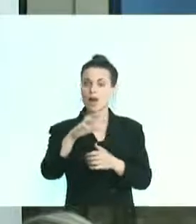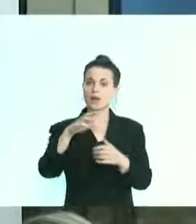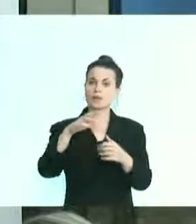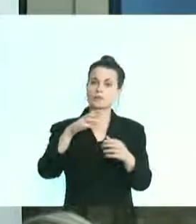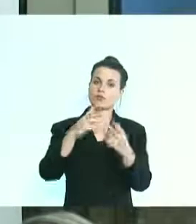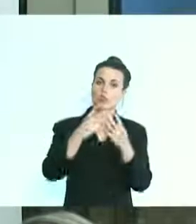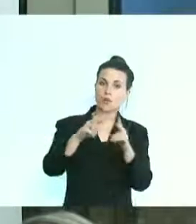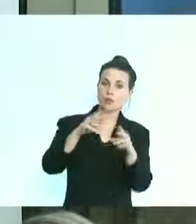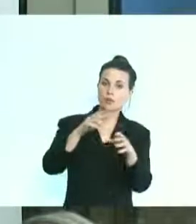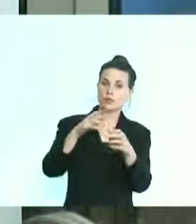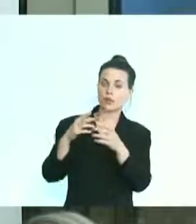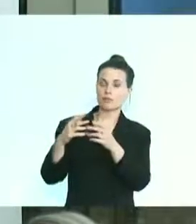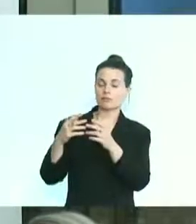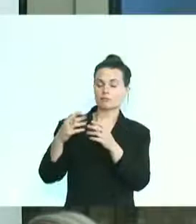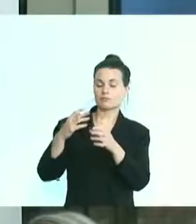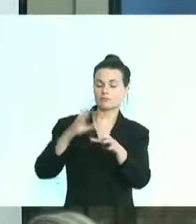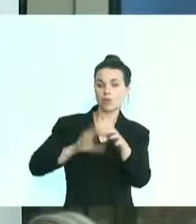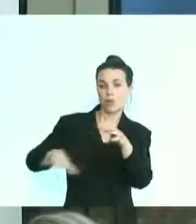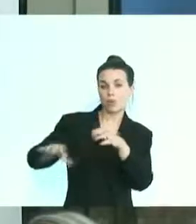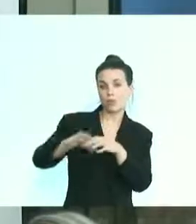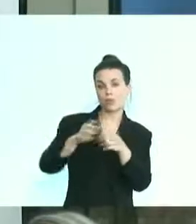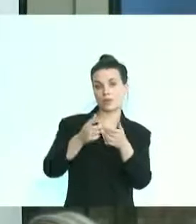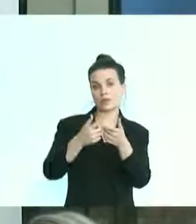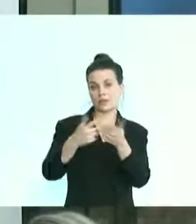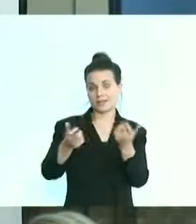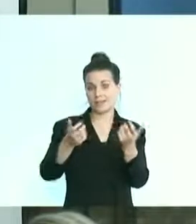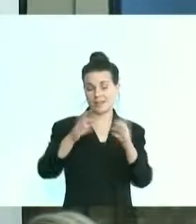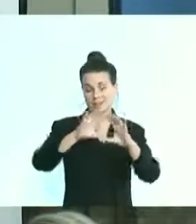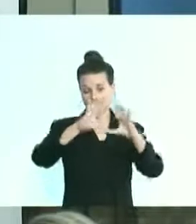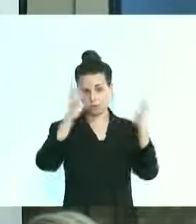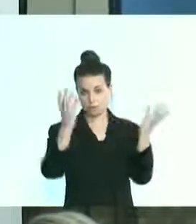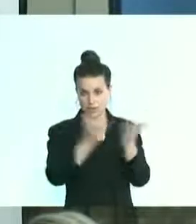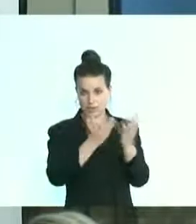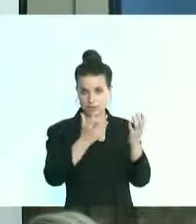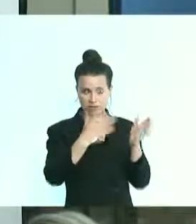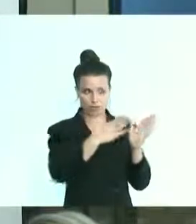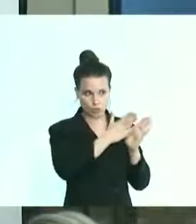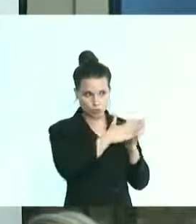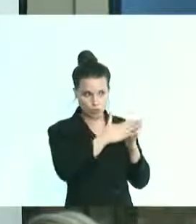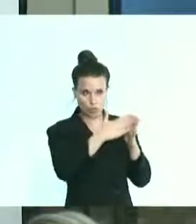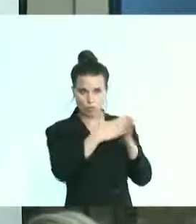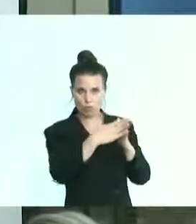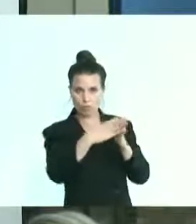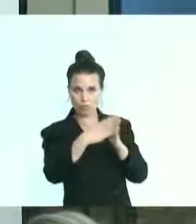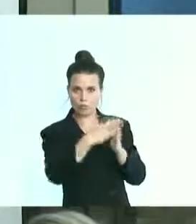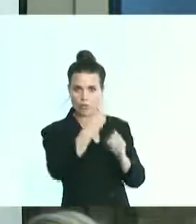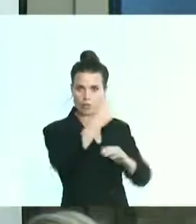même avec les communes, c'est beaucoup d'aides qui peuvent se cumuler et qui rend